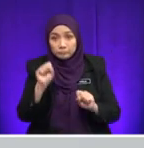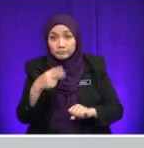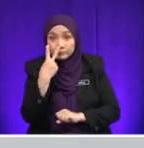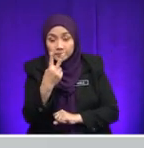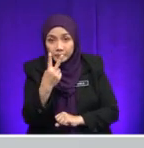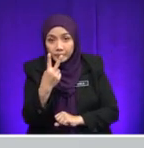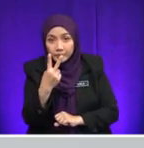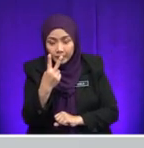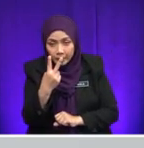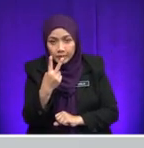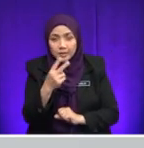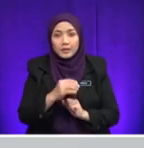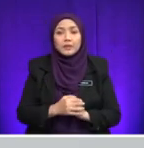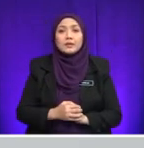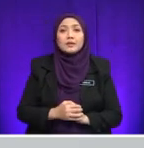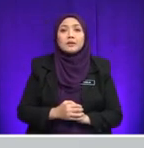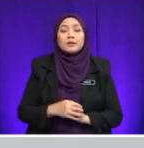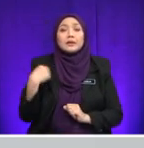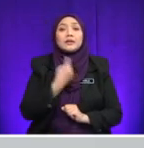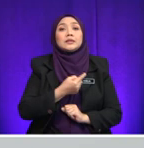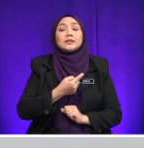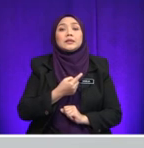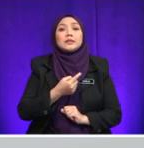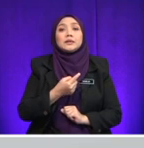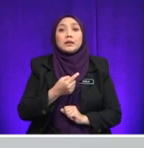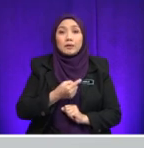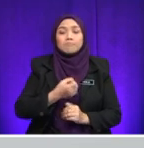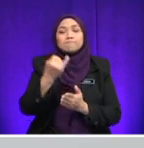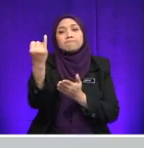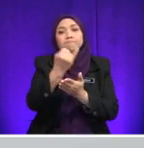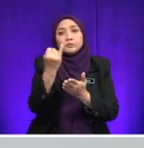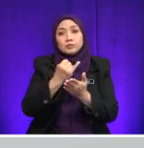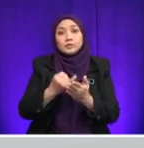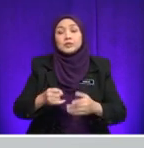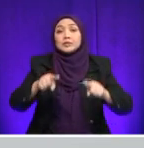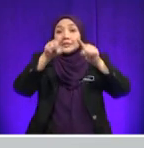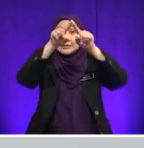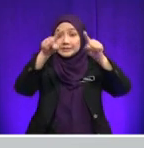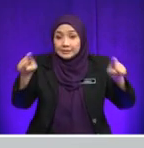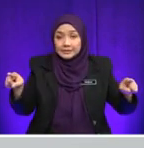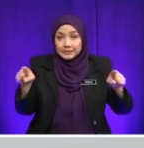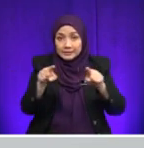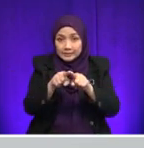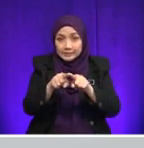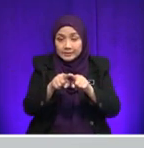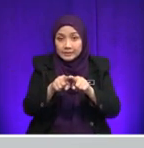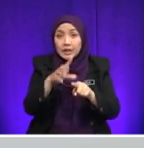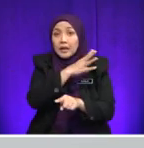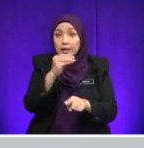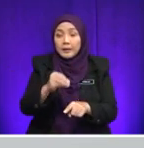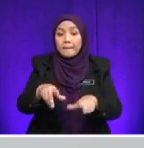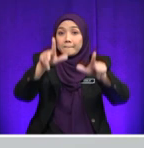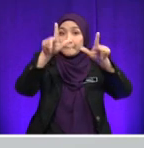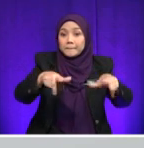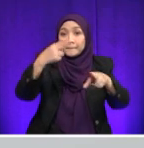situasi tadi jadi kita akan melangkahkan segitiga dengan mebel di mana sudut